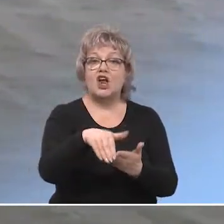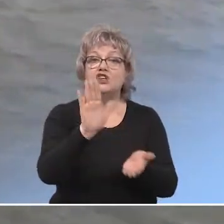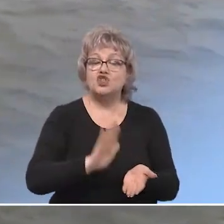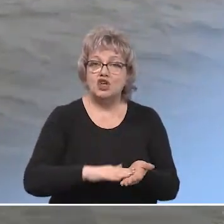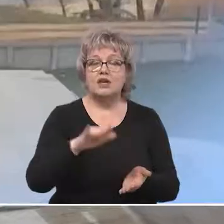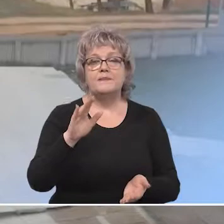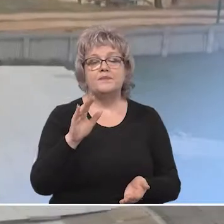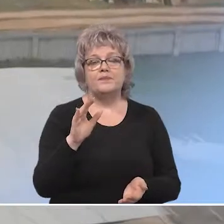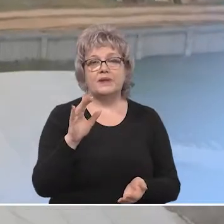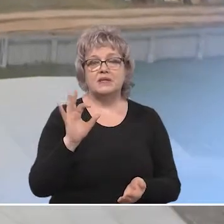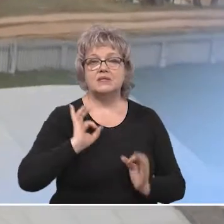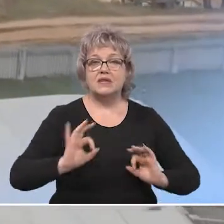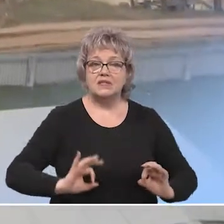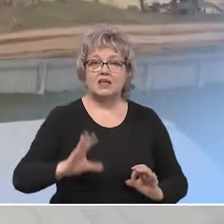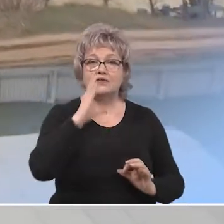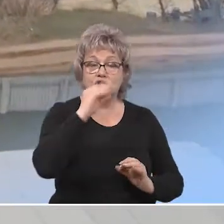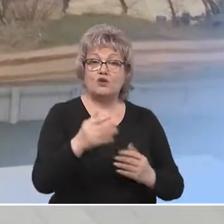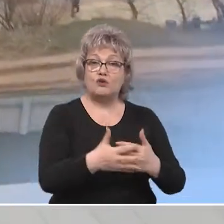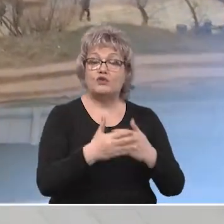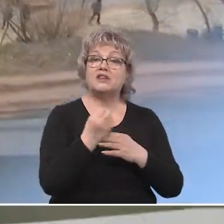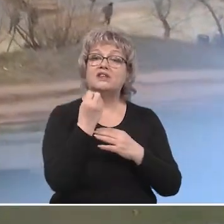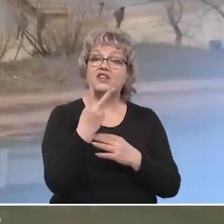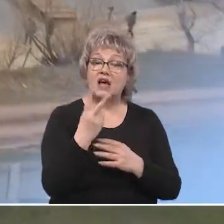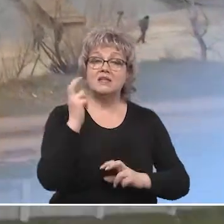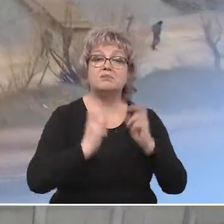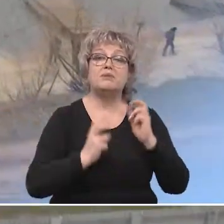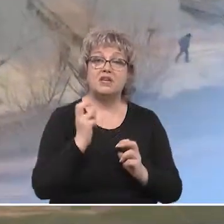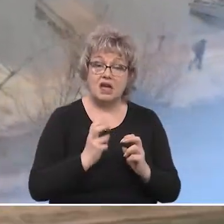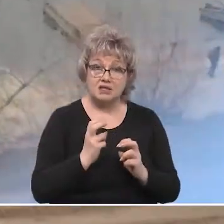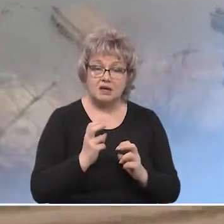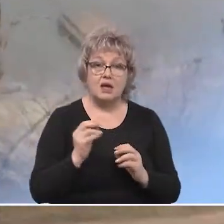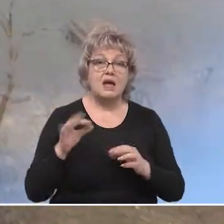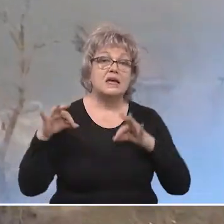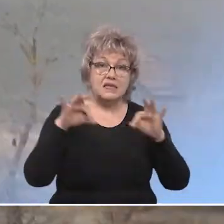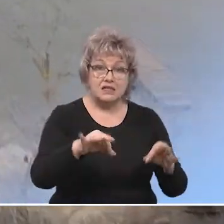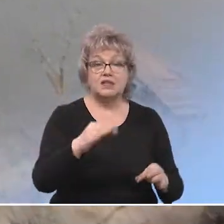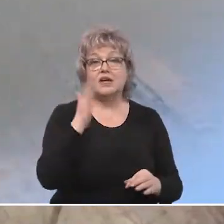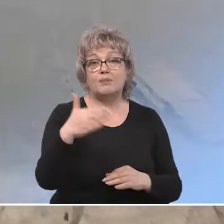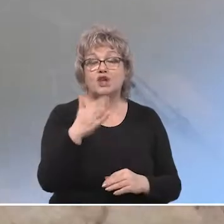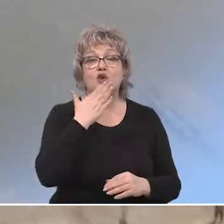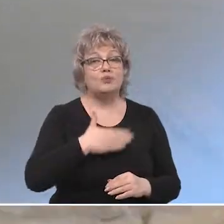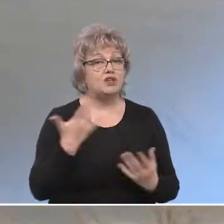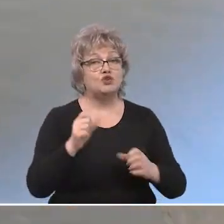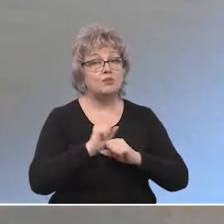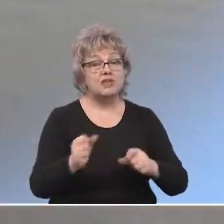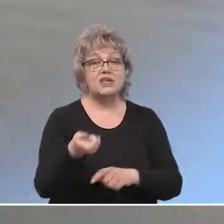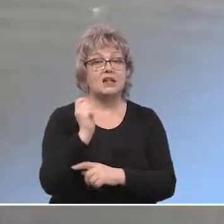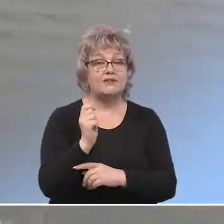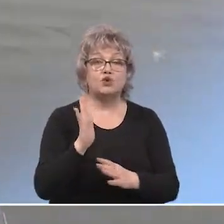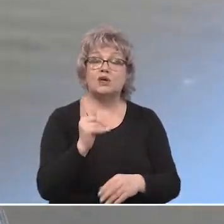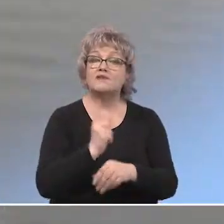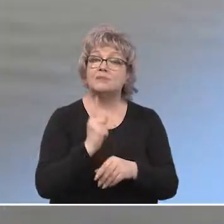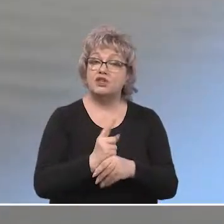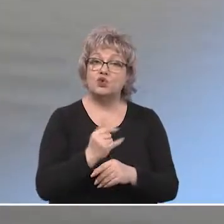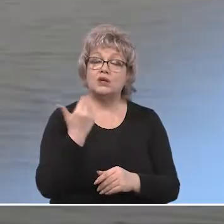цемлянских лещей, судаков, сазанов и другую рыбу ловят 12 рыбодобывающих предприятий. Ездят сюда и рыбаки-любители, которым нельзя ловить